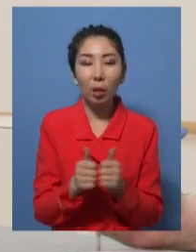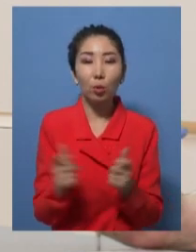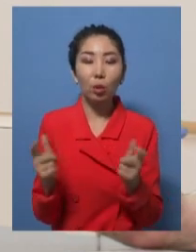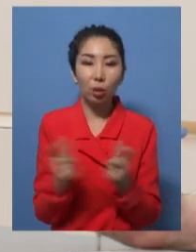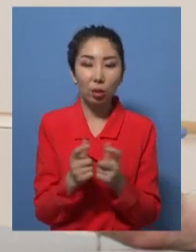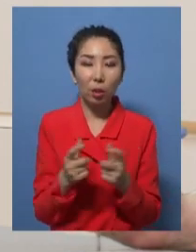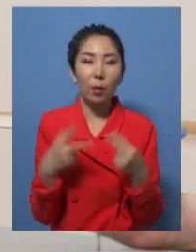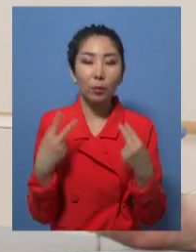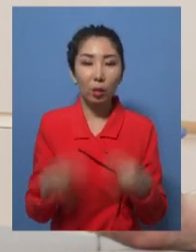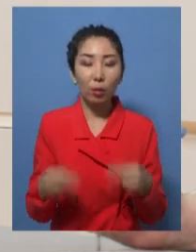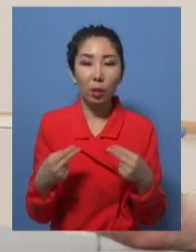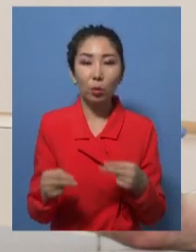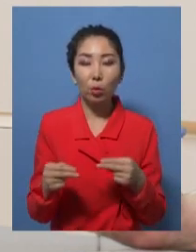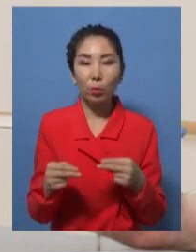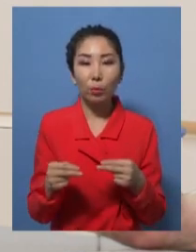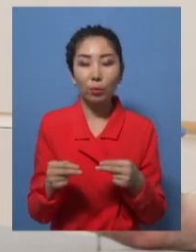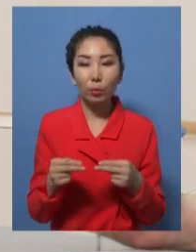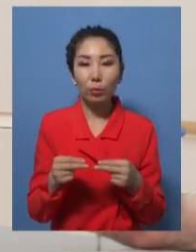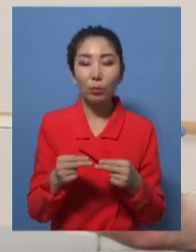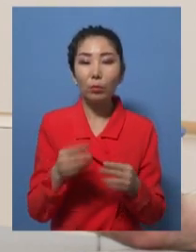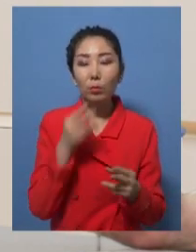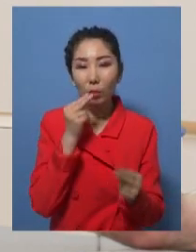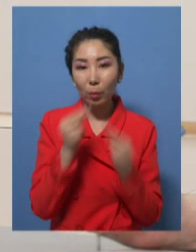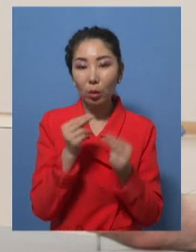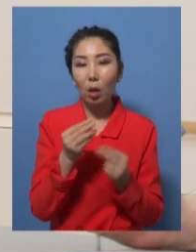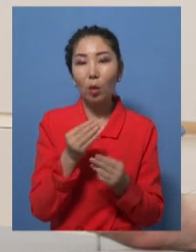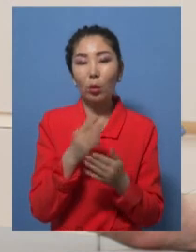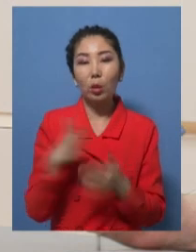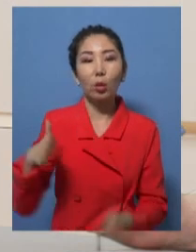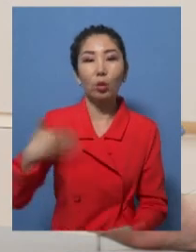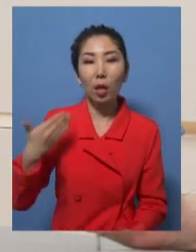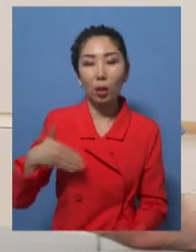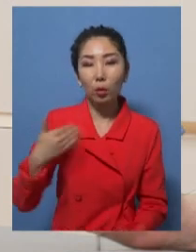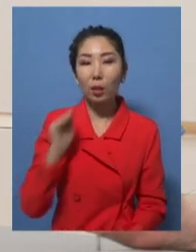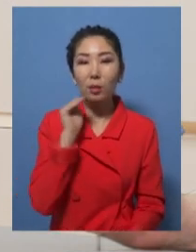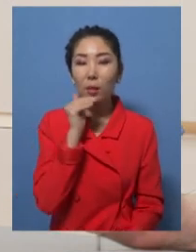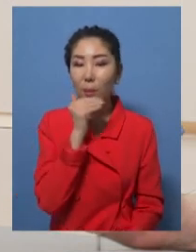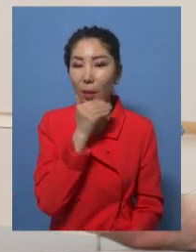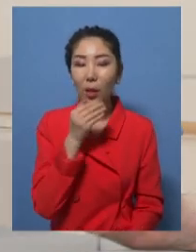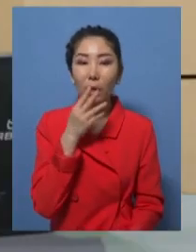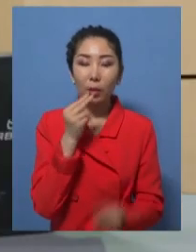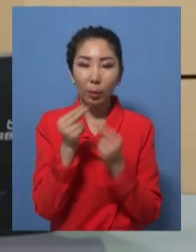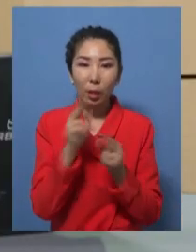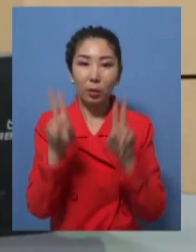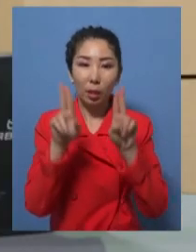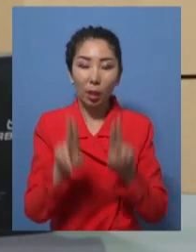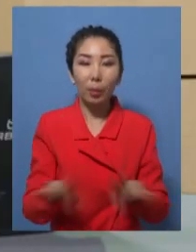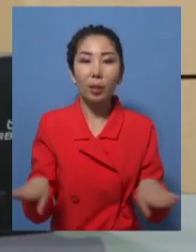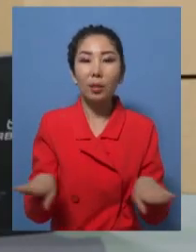алады. Сондай жағдайда бір мұғалімдер айтып жатыр. Тамақтар қазіргі кезде өте құнарлы, өте сапалы тамақтар беріліп жатыр. Талапқа сай дейсіз. Талапқа